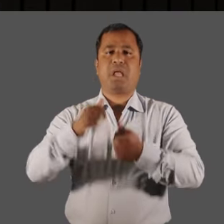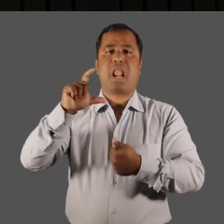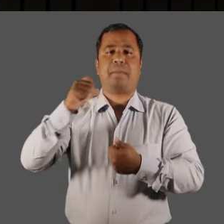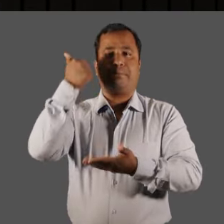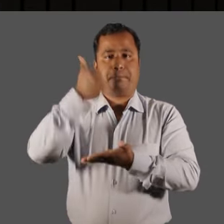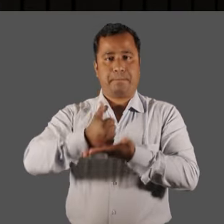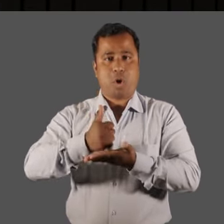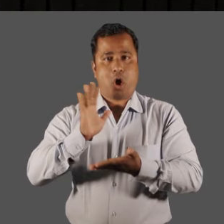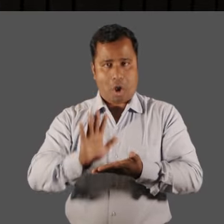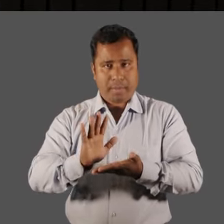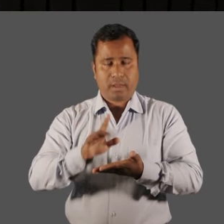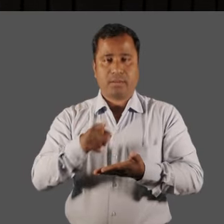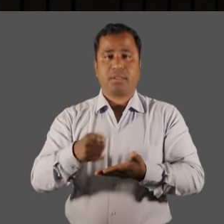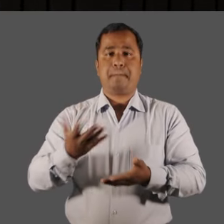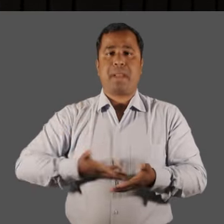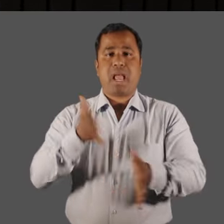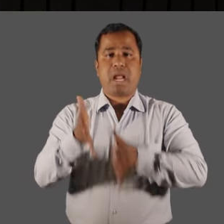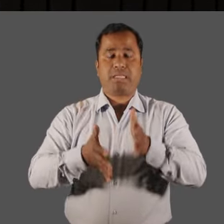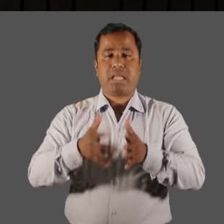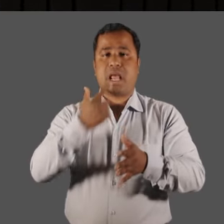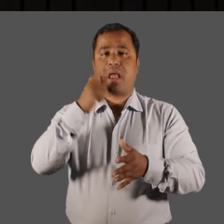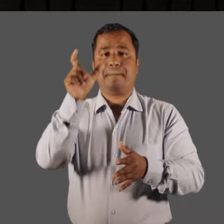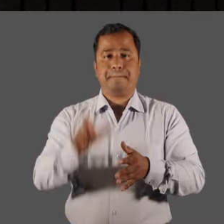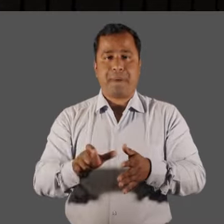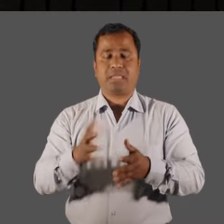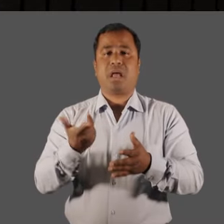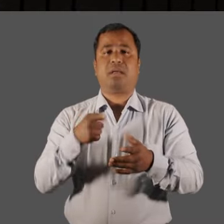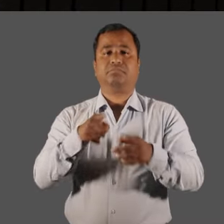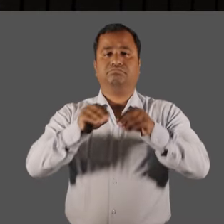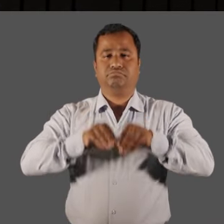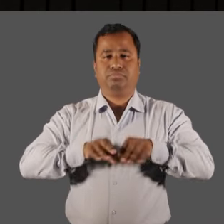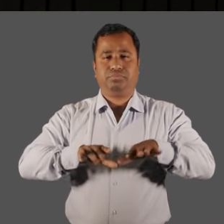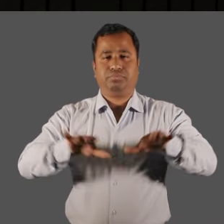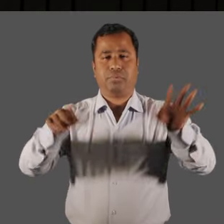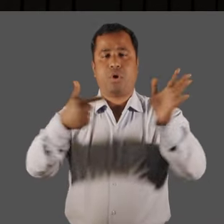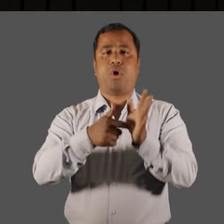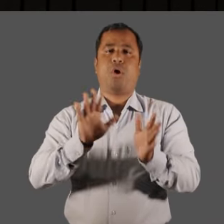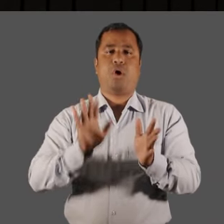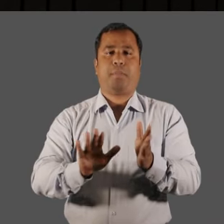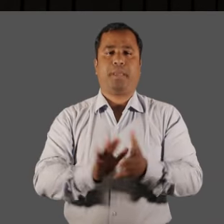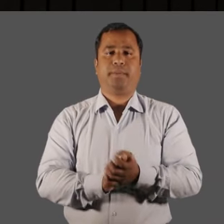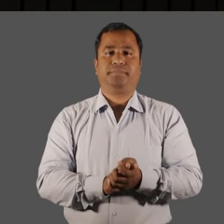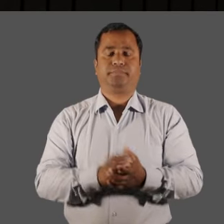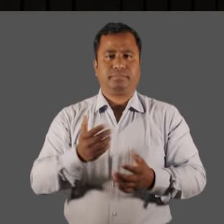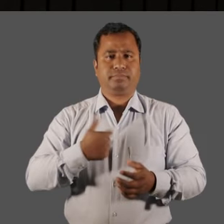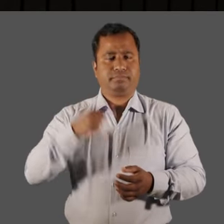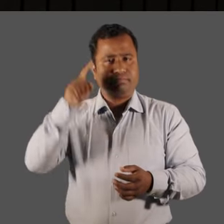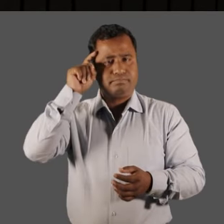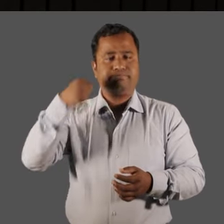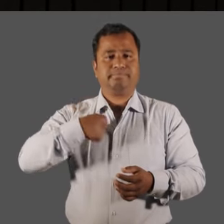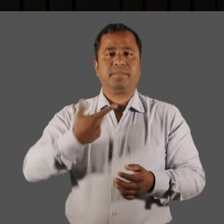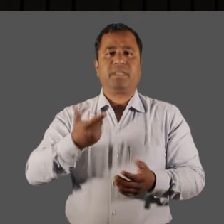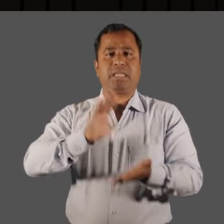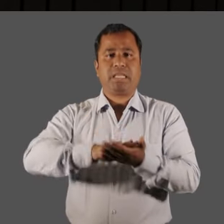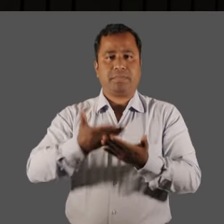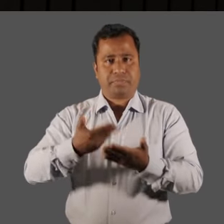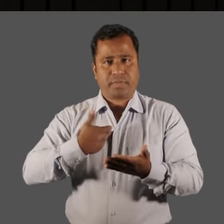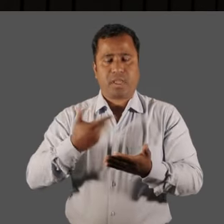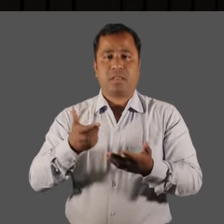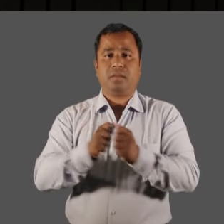যেত, সেক্ষেত্রে আসলে আমাদের বাংলা সাইন ল্যাঙ্গুয়েজ ইন্টারপ্রেটিং এর জায়গাটা আরো অনেক বেশি প্রসার ঘটানো যেত। অনেক বেশি ইন্টারপ্রেটার